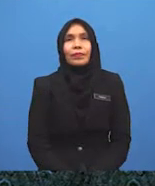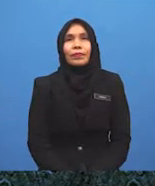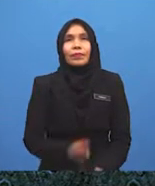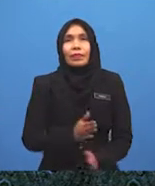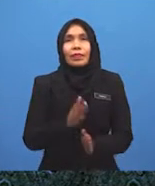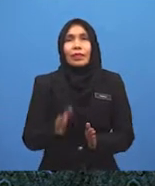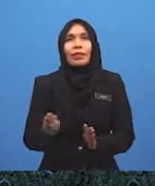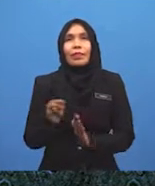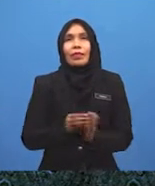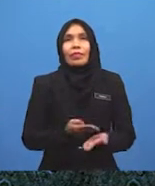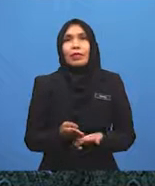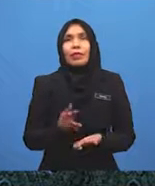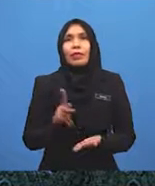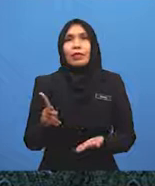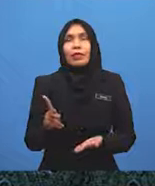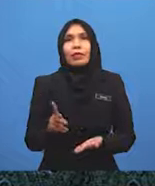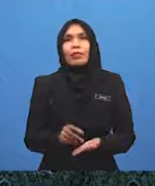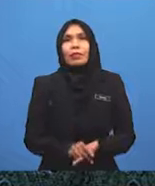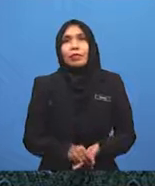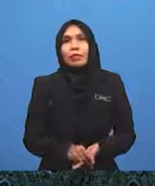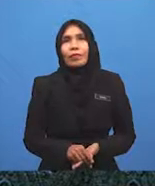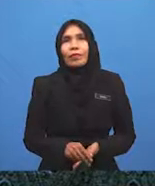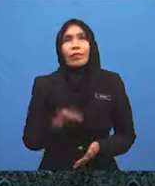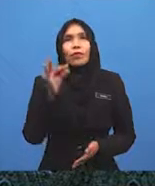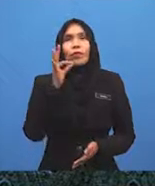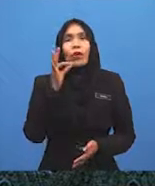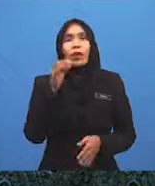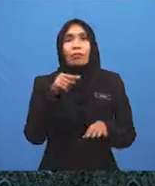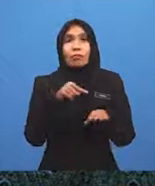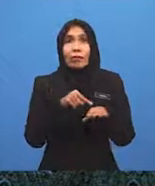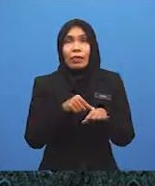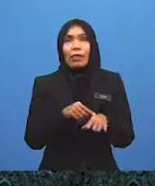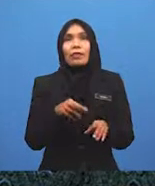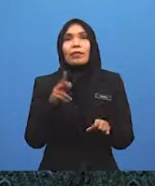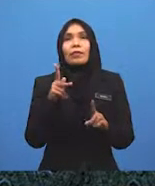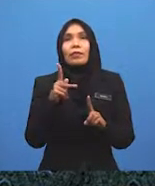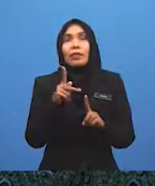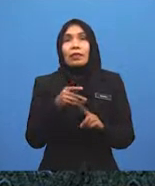Jiran memberikan buah tangan kepada kamu. Soalannya,